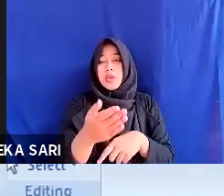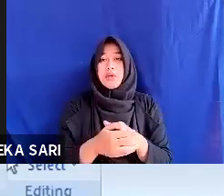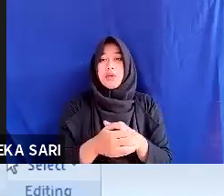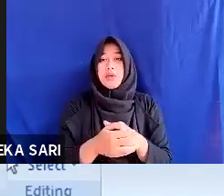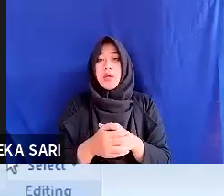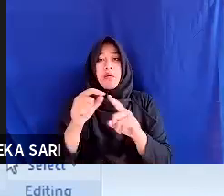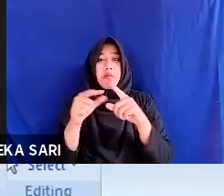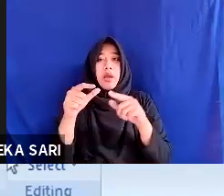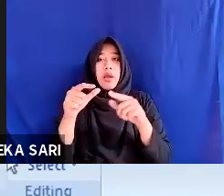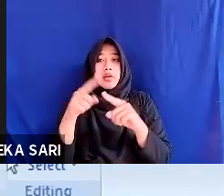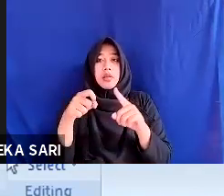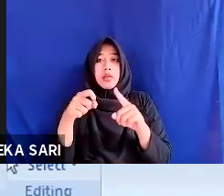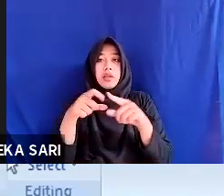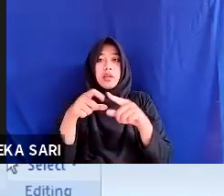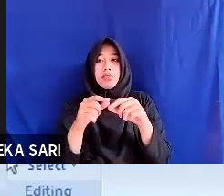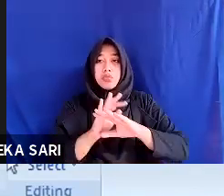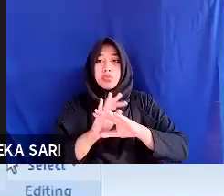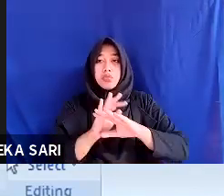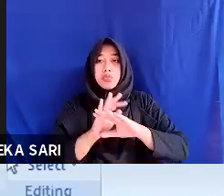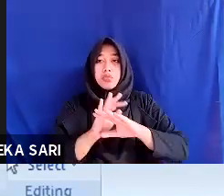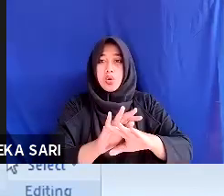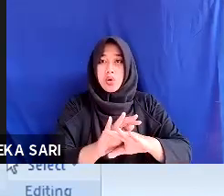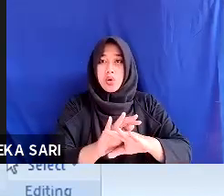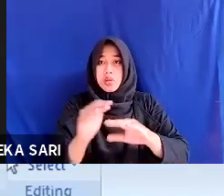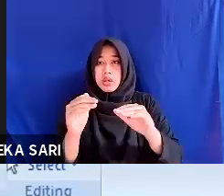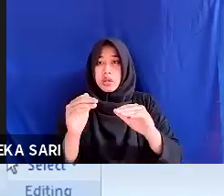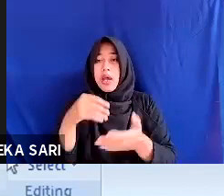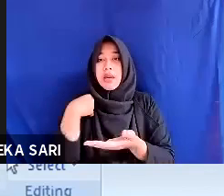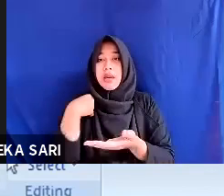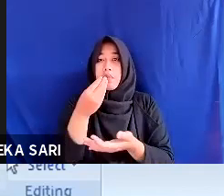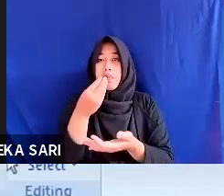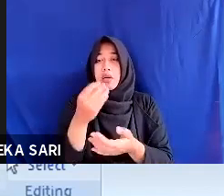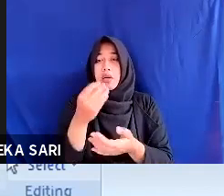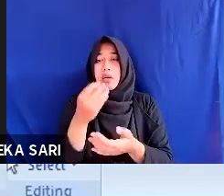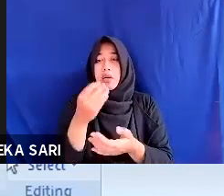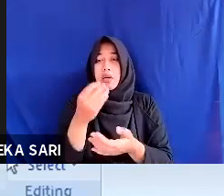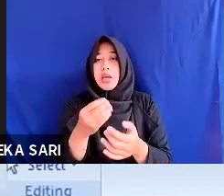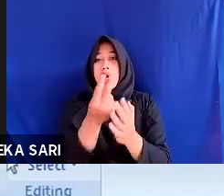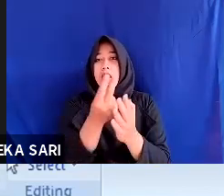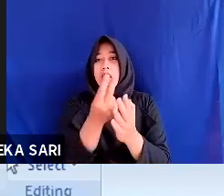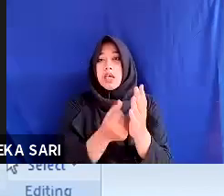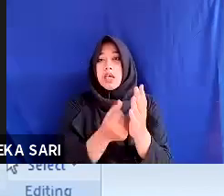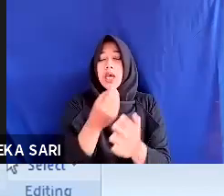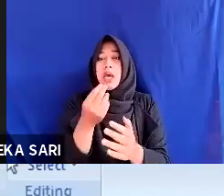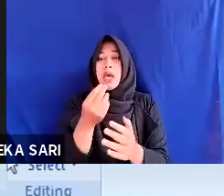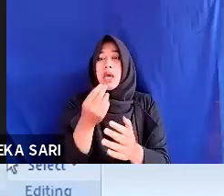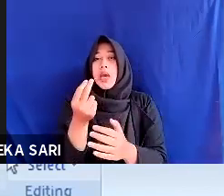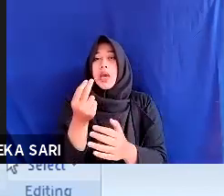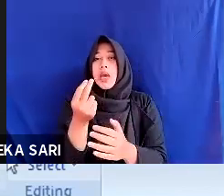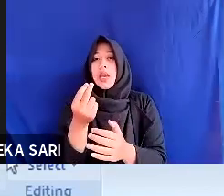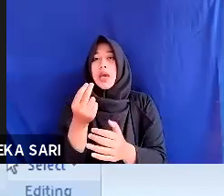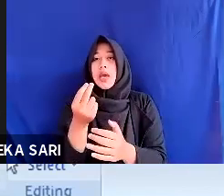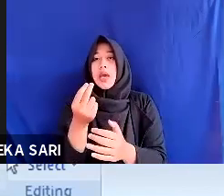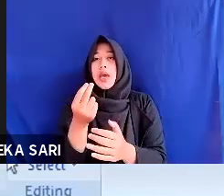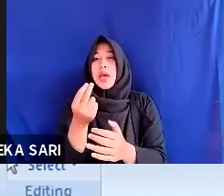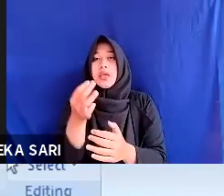desa, menurut Undang-Undang Desa, padat karya itu kemudian dilakukan, salah satunya memang untuk mendorong ketersediaan pangan.